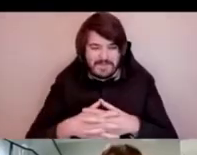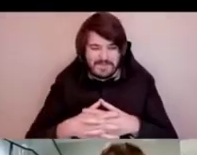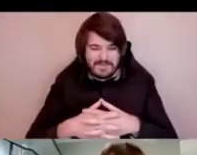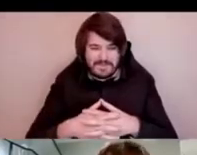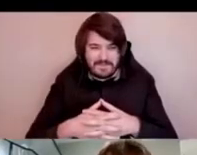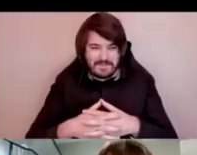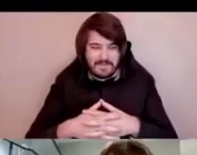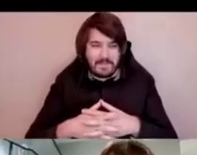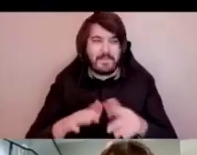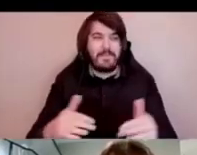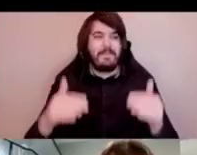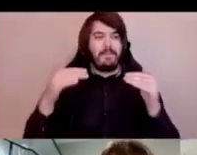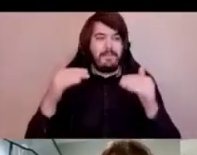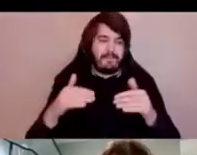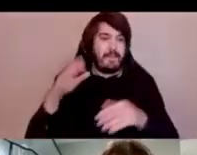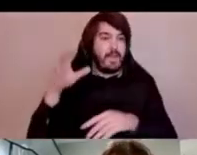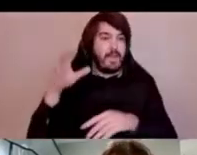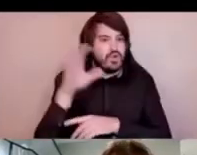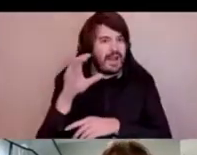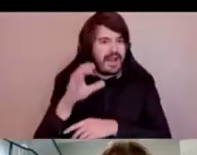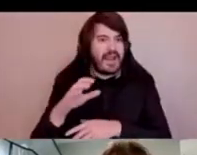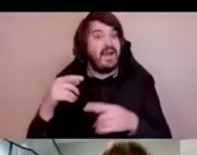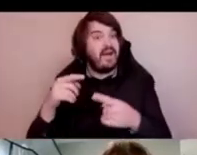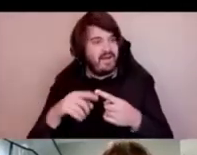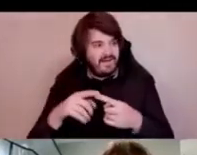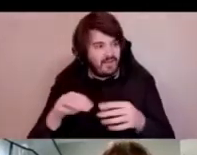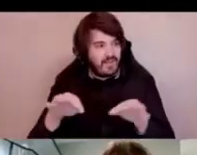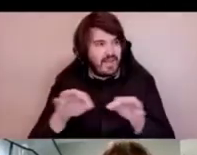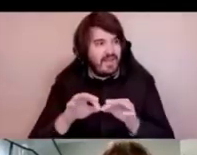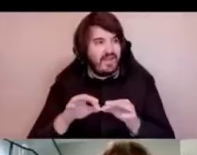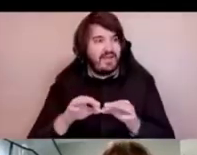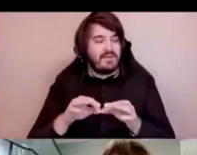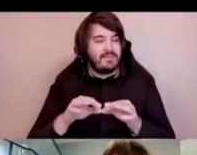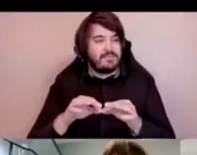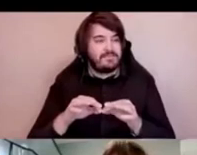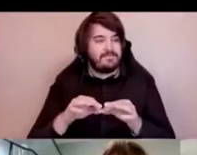Ensuite, on va considérer le soleil. Donc,